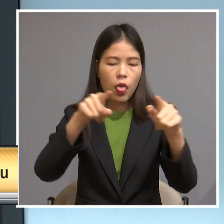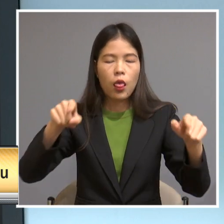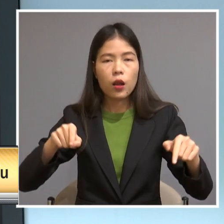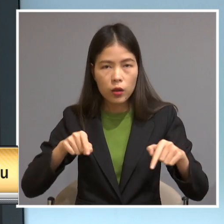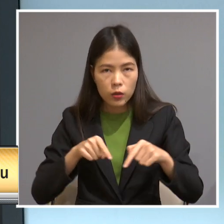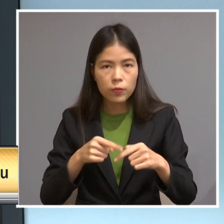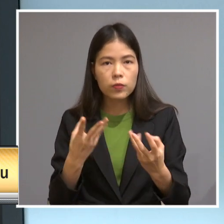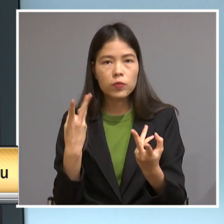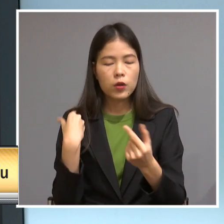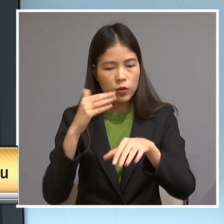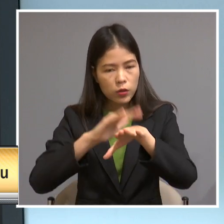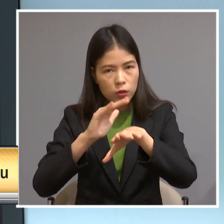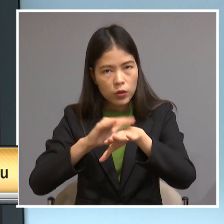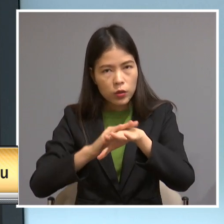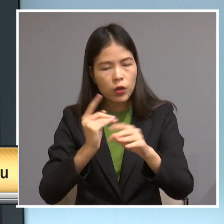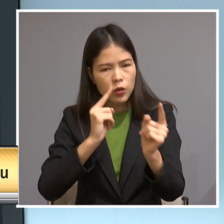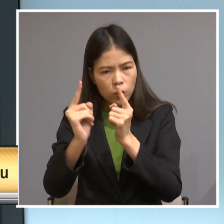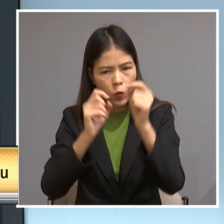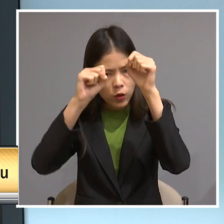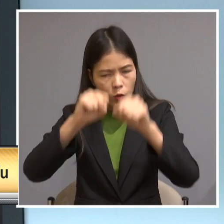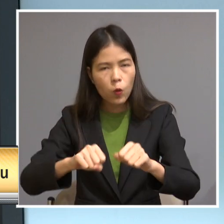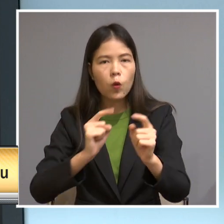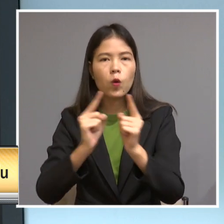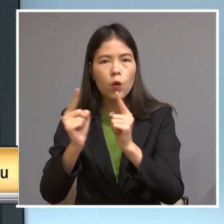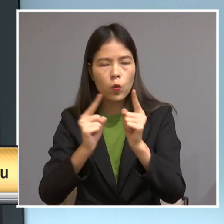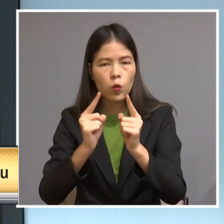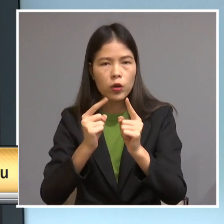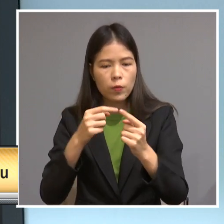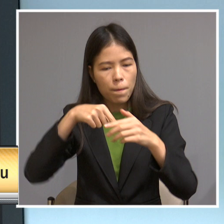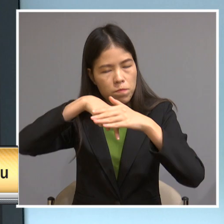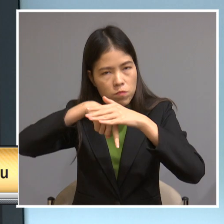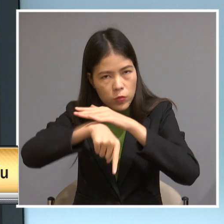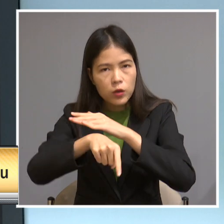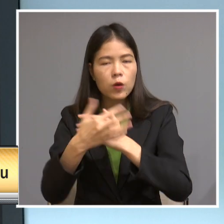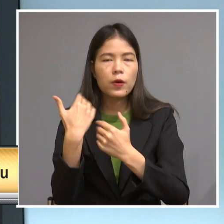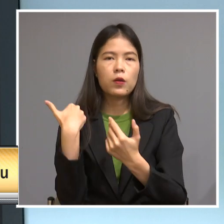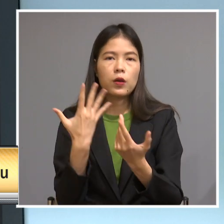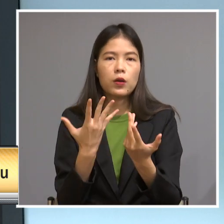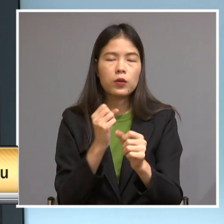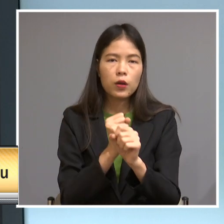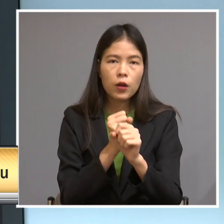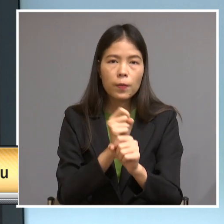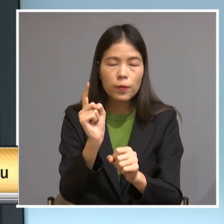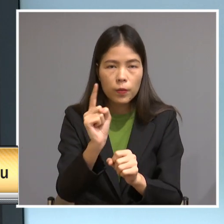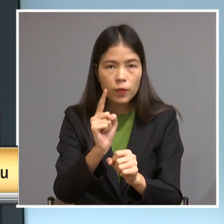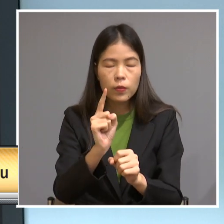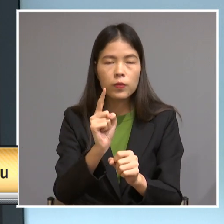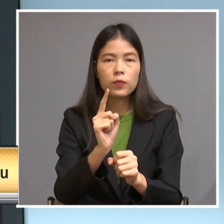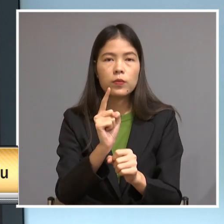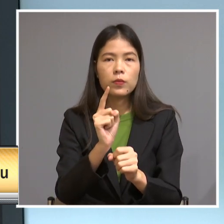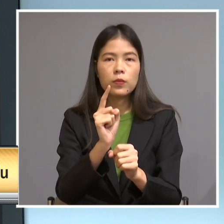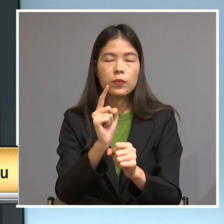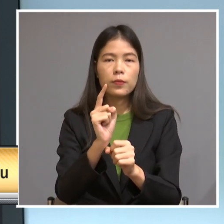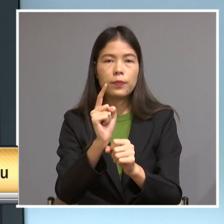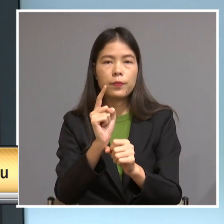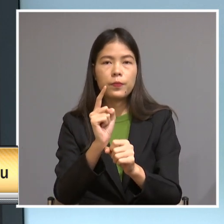พูดคุยเขาเตือนหมดว่ ไปคยให้ดเรื่องหมดเป็ดีเทลลเขาใส่ในล่ะการทำ Mass Balance คอ คอาจะใช้ขยะเก่